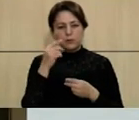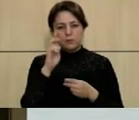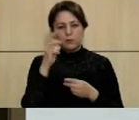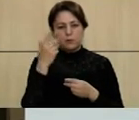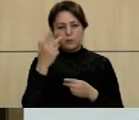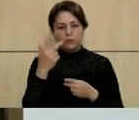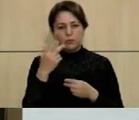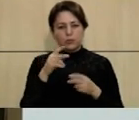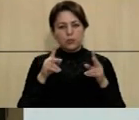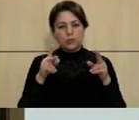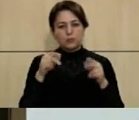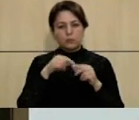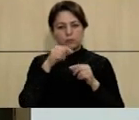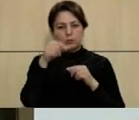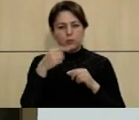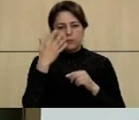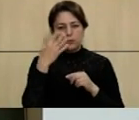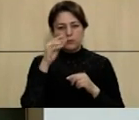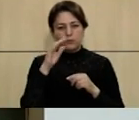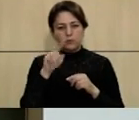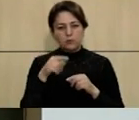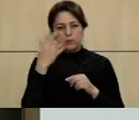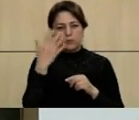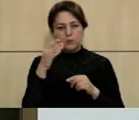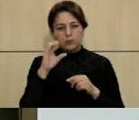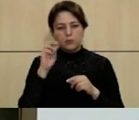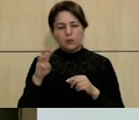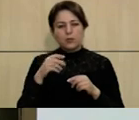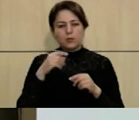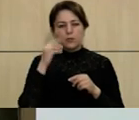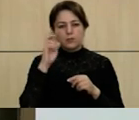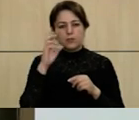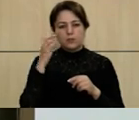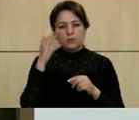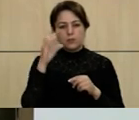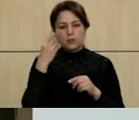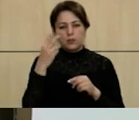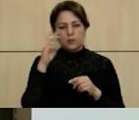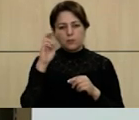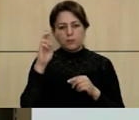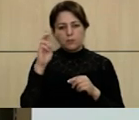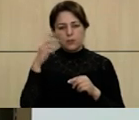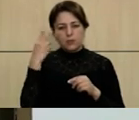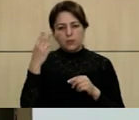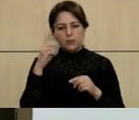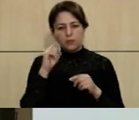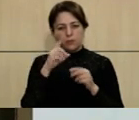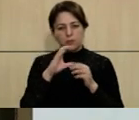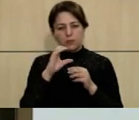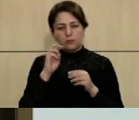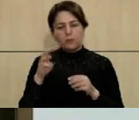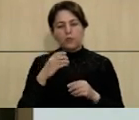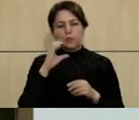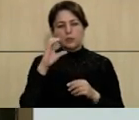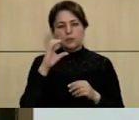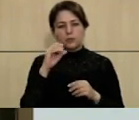B3 kesmaning uzunligi 5,5 santimetr, C2, B2 kesmaning uzunligi 11 santimetr va